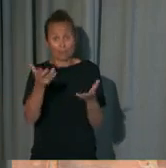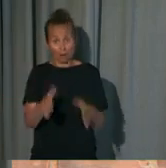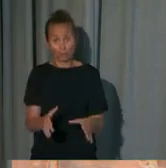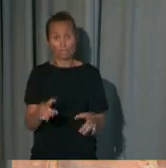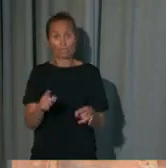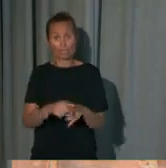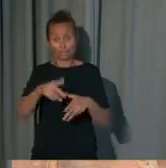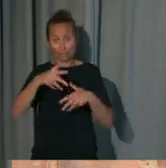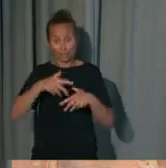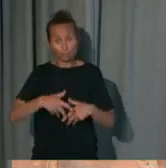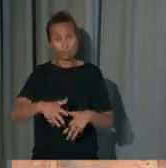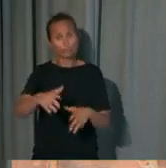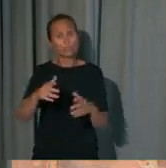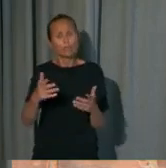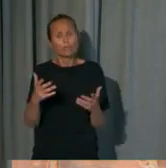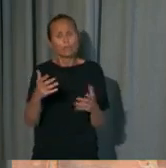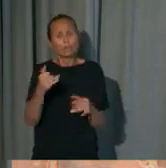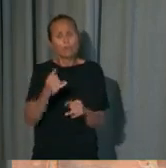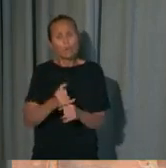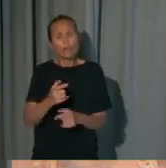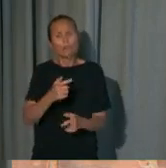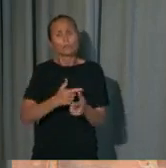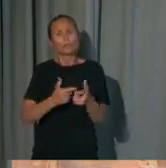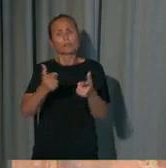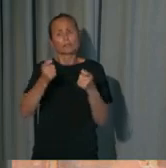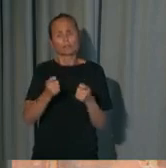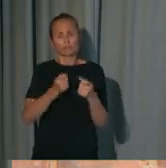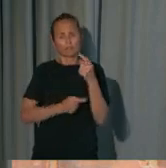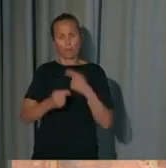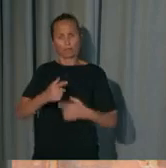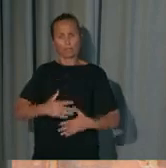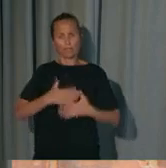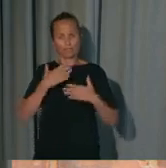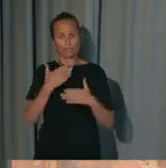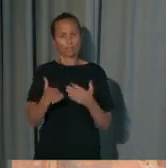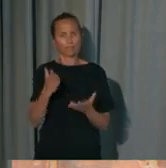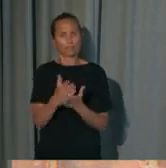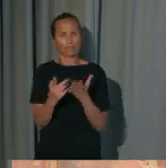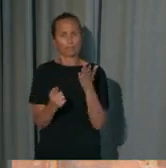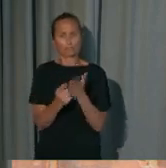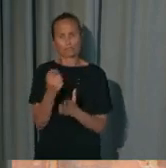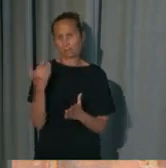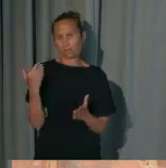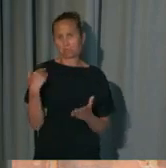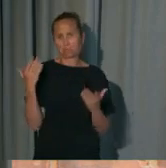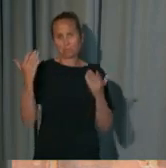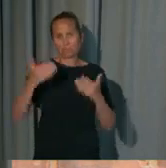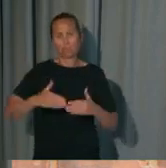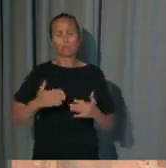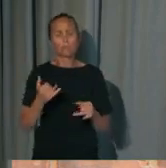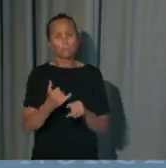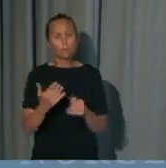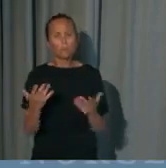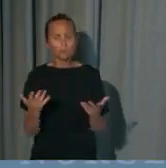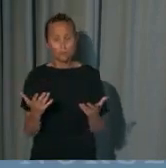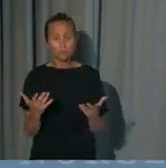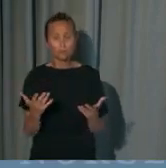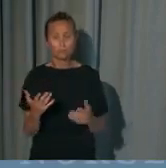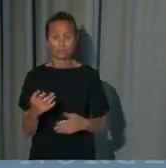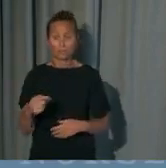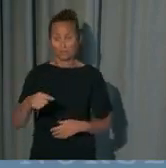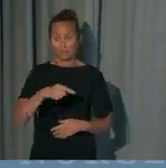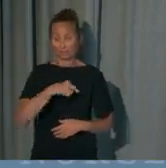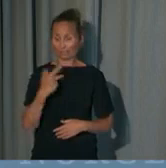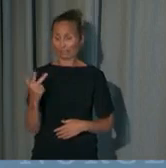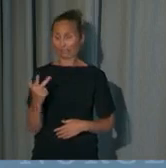avlyst. Hvordan kan man ta tilbake kjærligheten etter det som skjedde i natt? Jeg tror alle vi